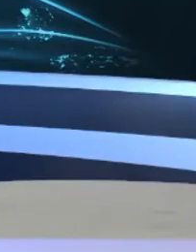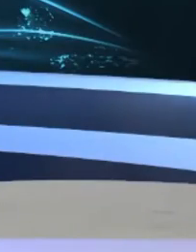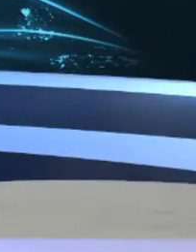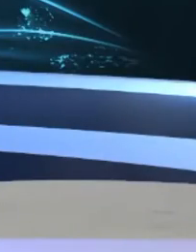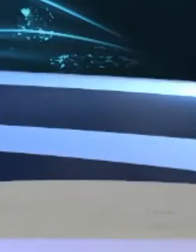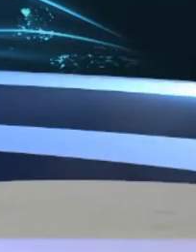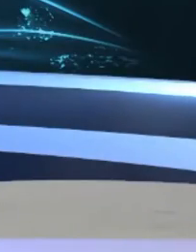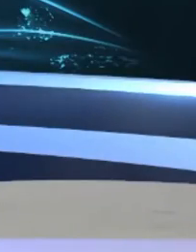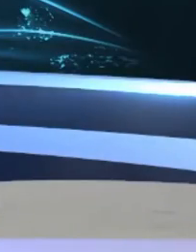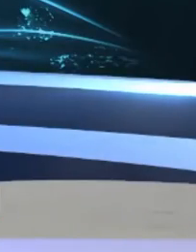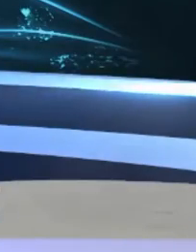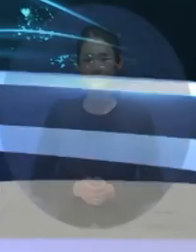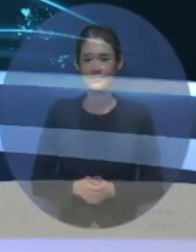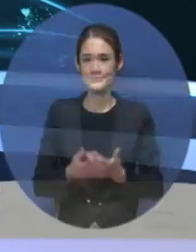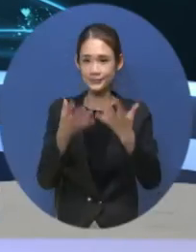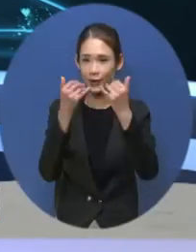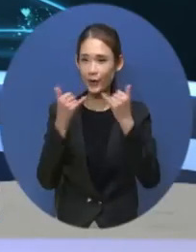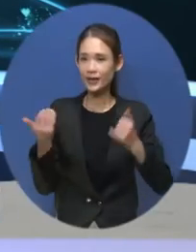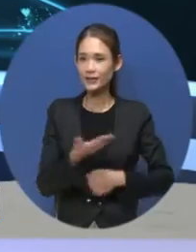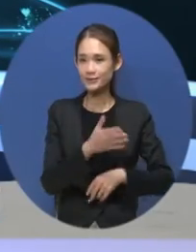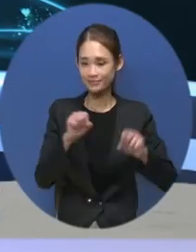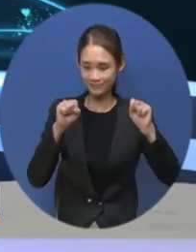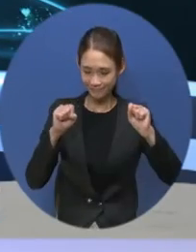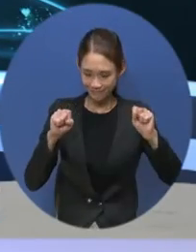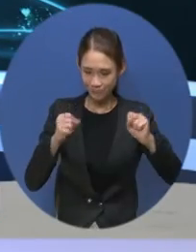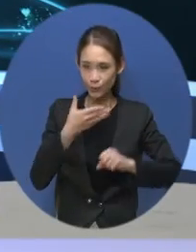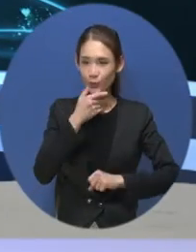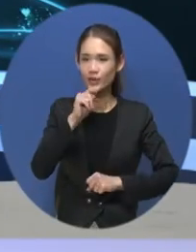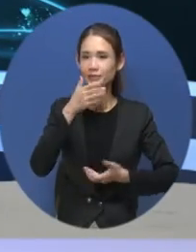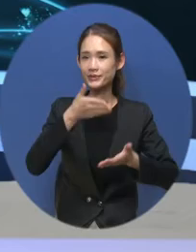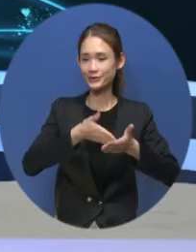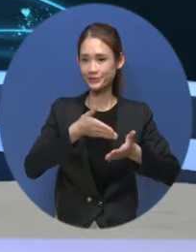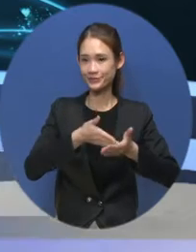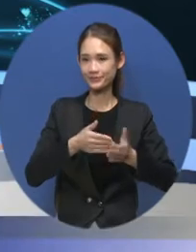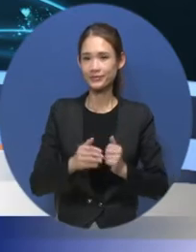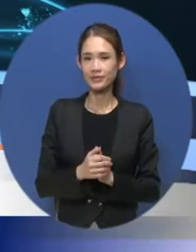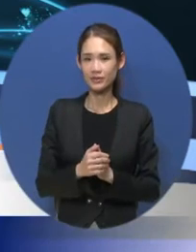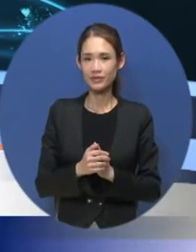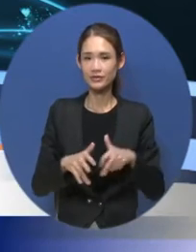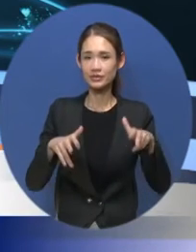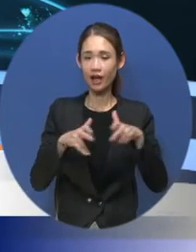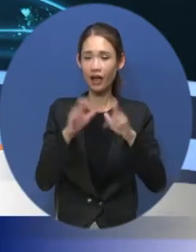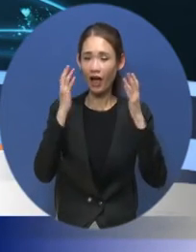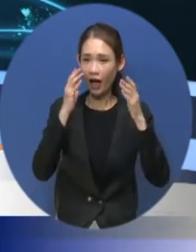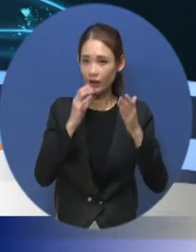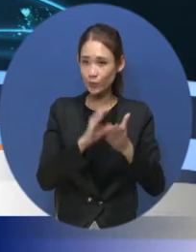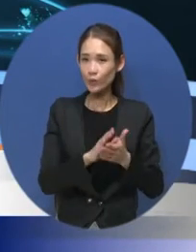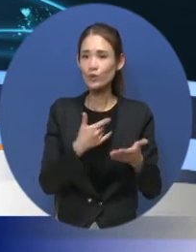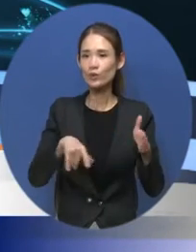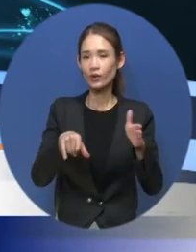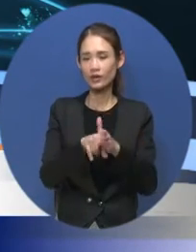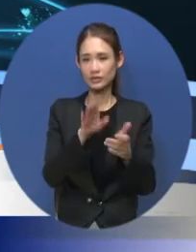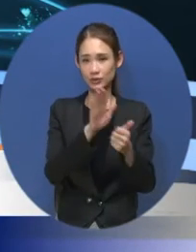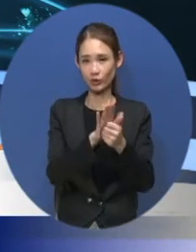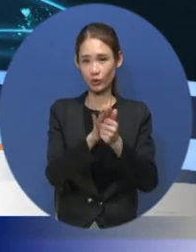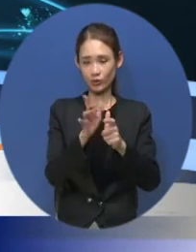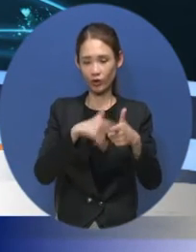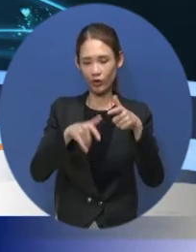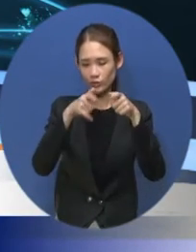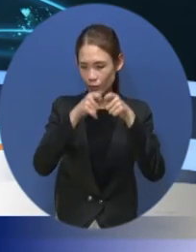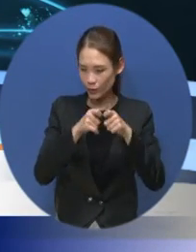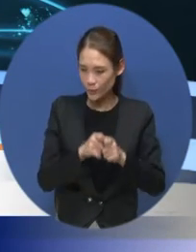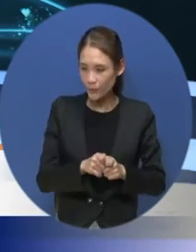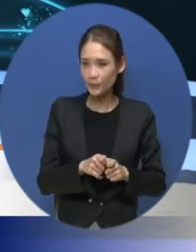er 시청자 여러분 안녕하십니까 복지 tv 있습니다 장애아동을 위한 지원이 보다 더 좀 좀 해